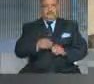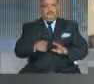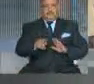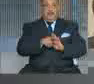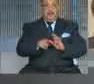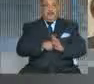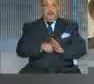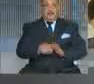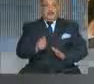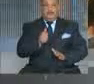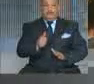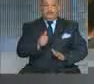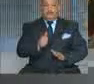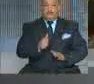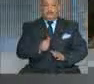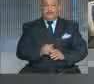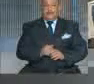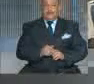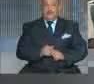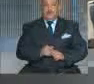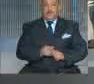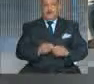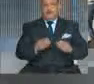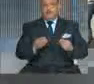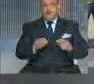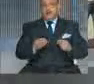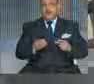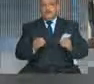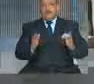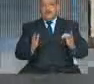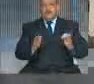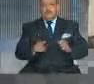لشباب معاناة أجدادهم في محاربة